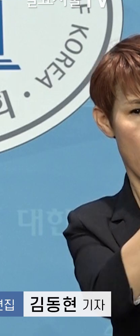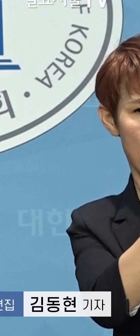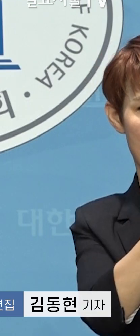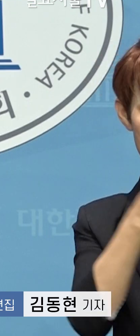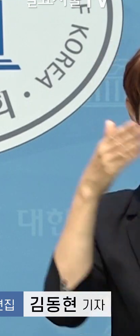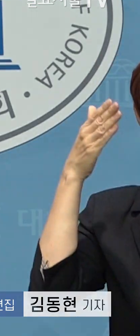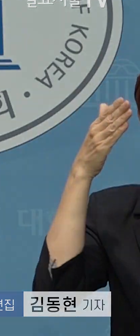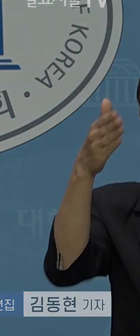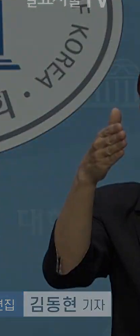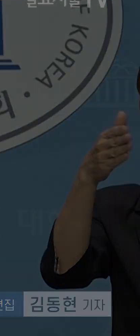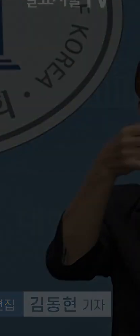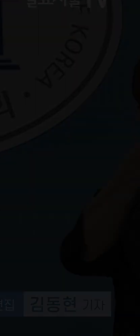진력을 다하겠습니다